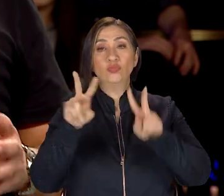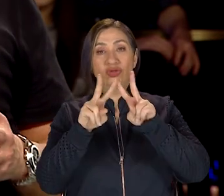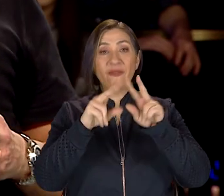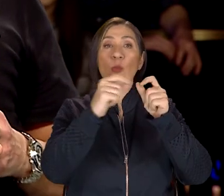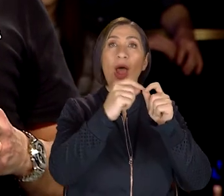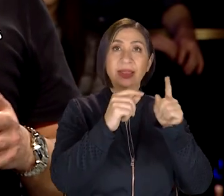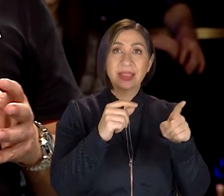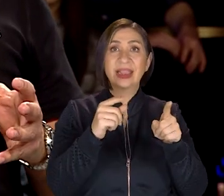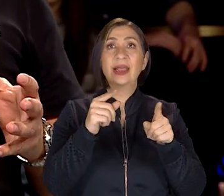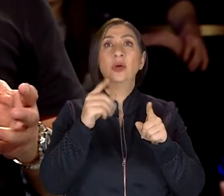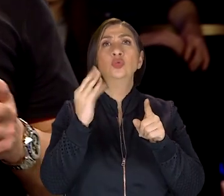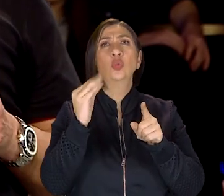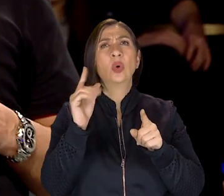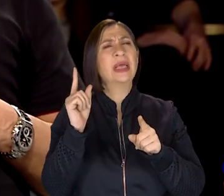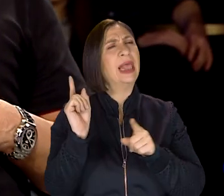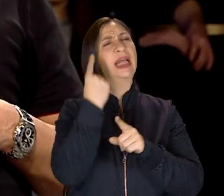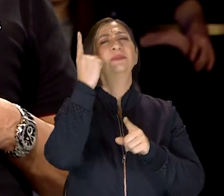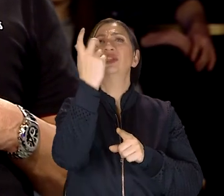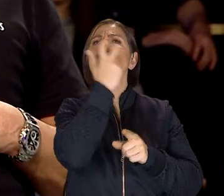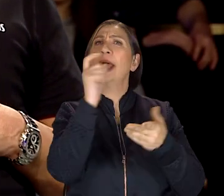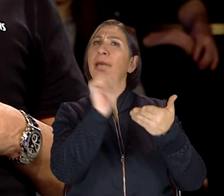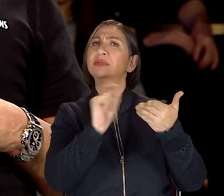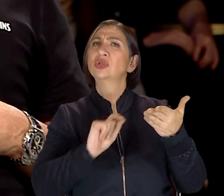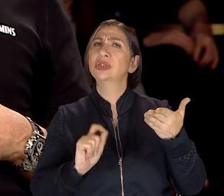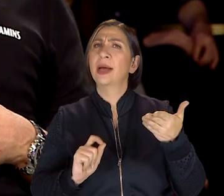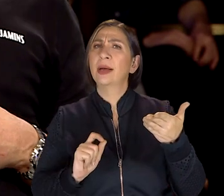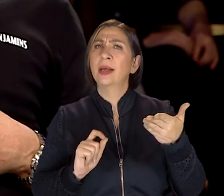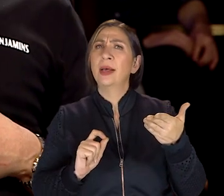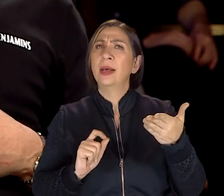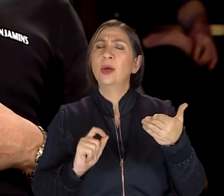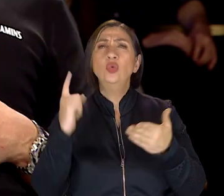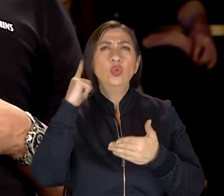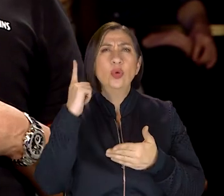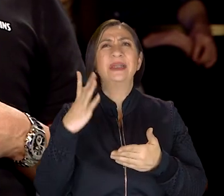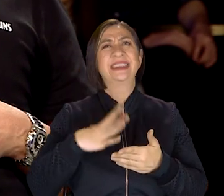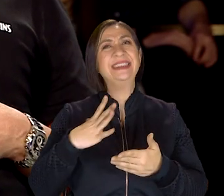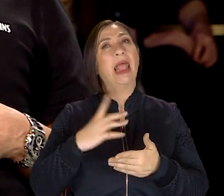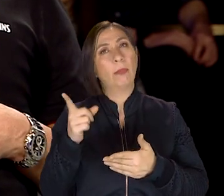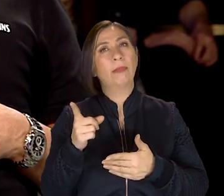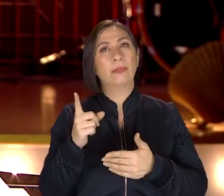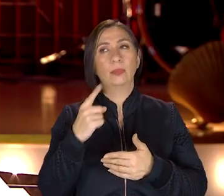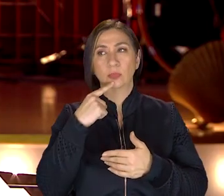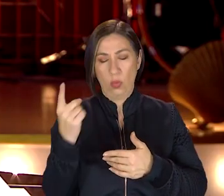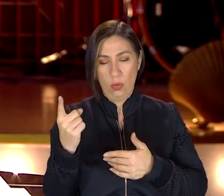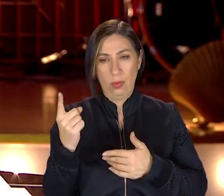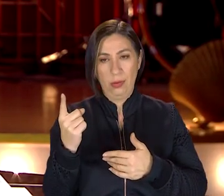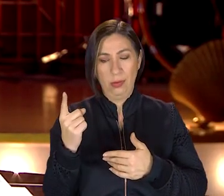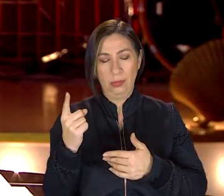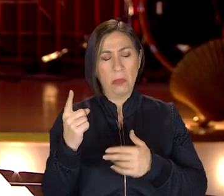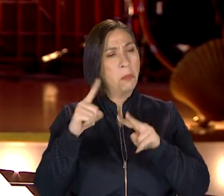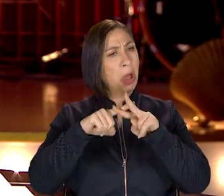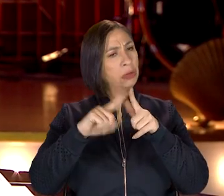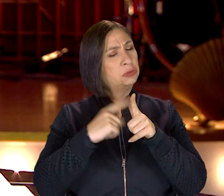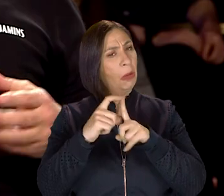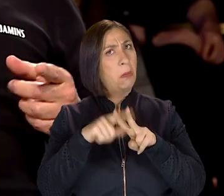Bülent. Diyor çok enteresan bir şarkı yazmışlar diyor. Duymanızı diyor tavsiye ederim. Ajda Pekkan